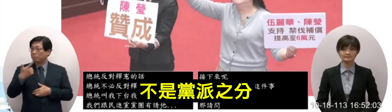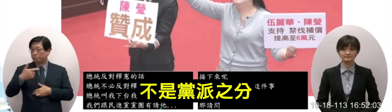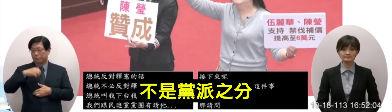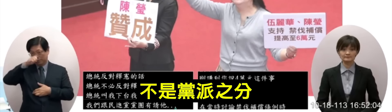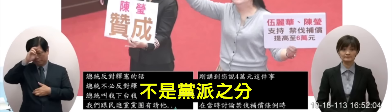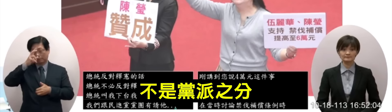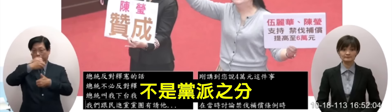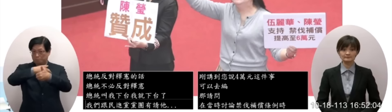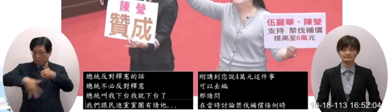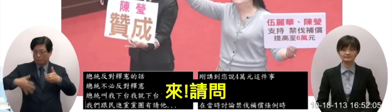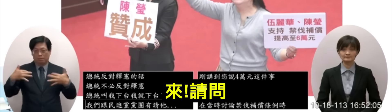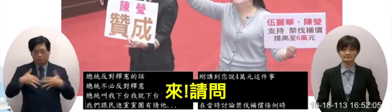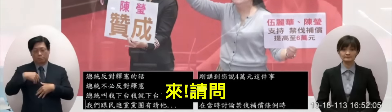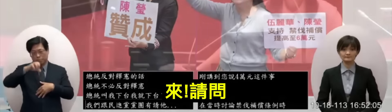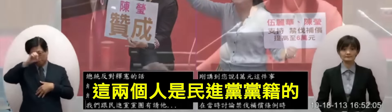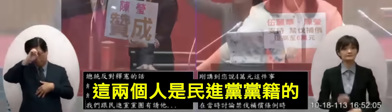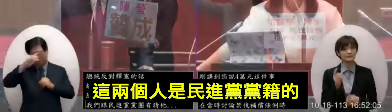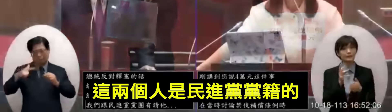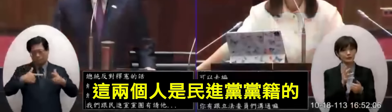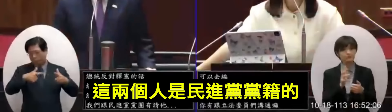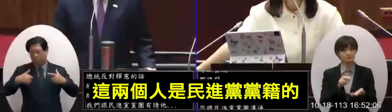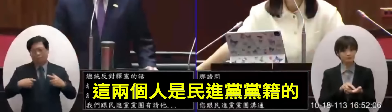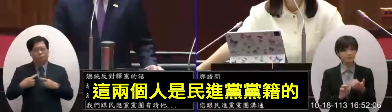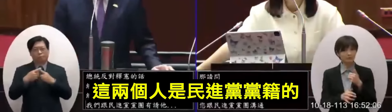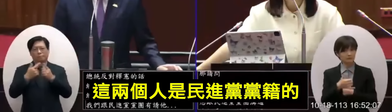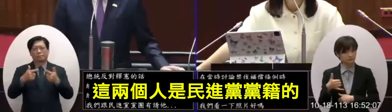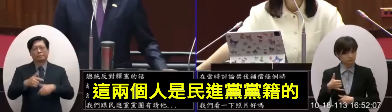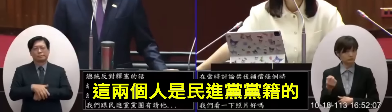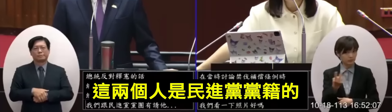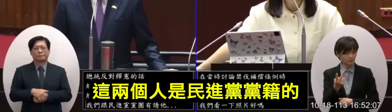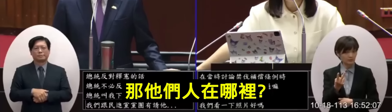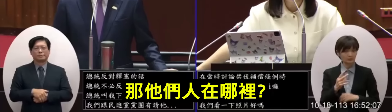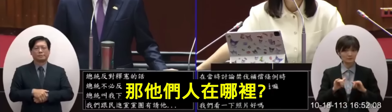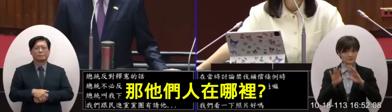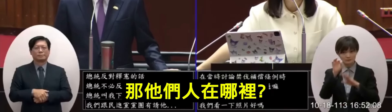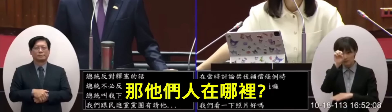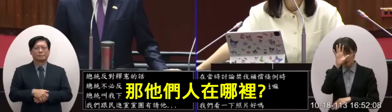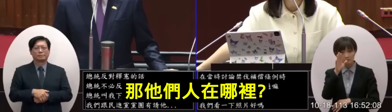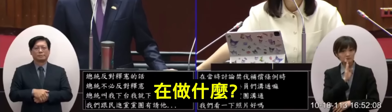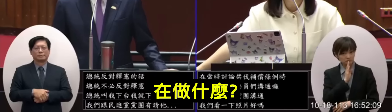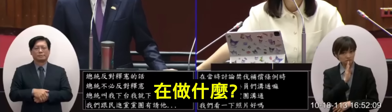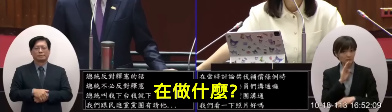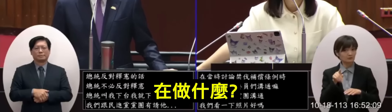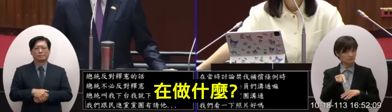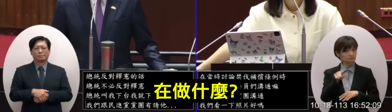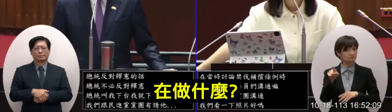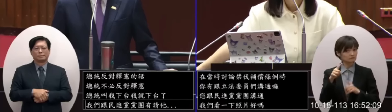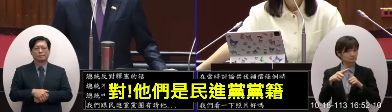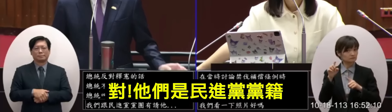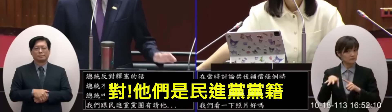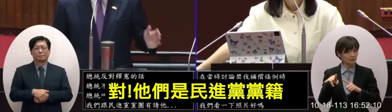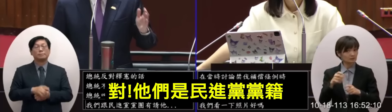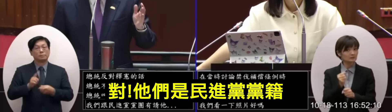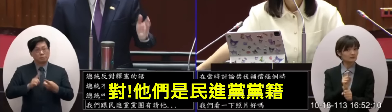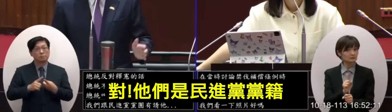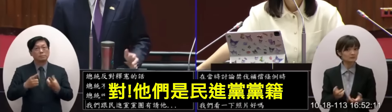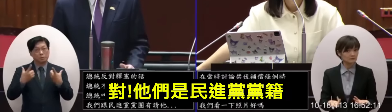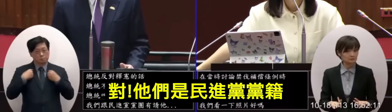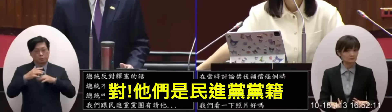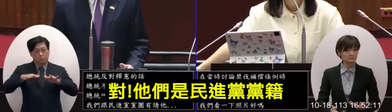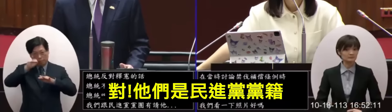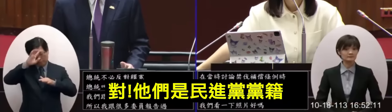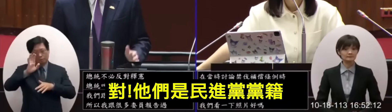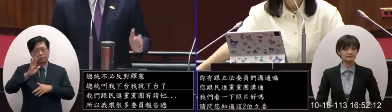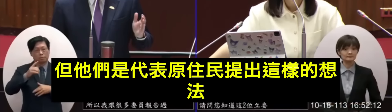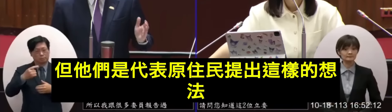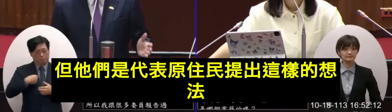是党派之分，不是政党之分。 请问这两个委员是民进党党籍的，那他们人在哪里，在做什么？ 对，他们是民进